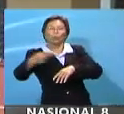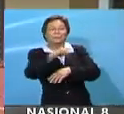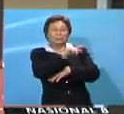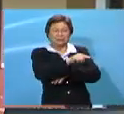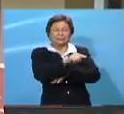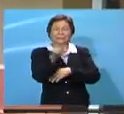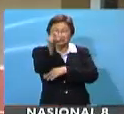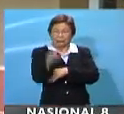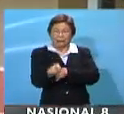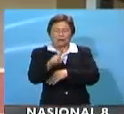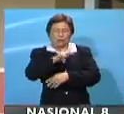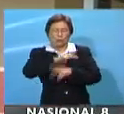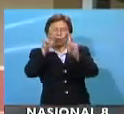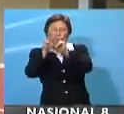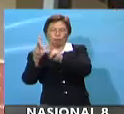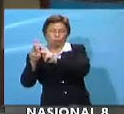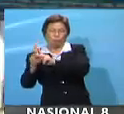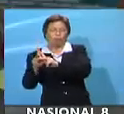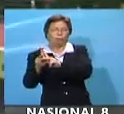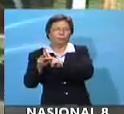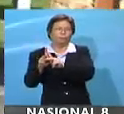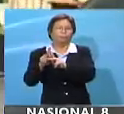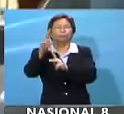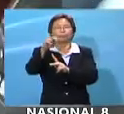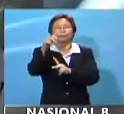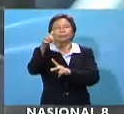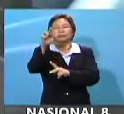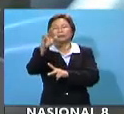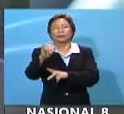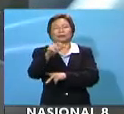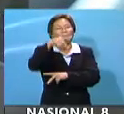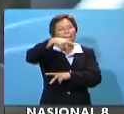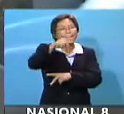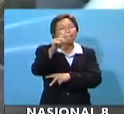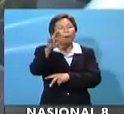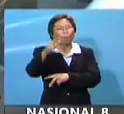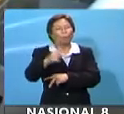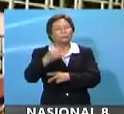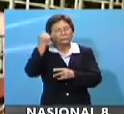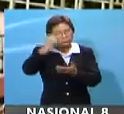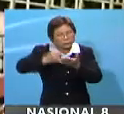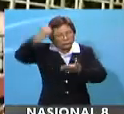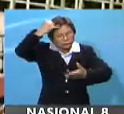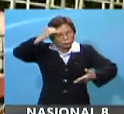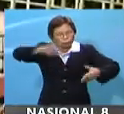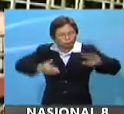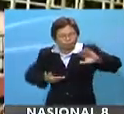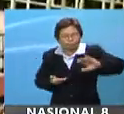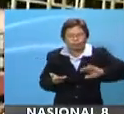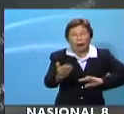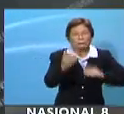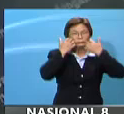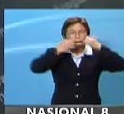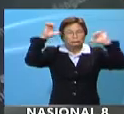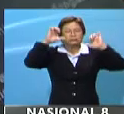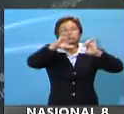juga merupakan ketua kampung Uri Cekai, Nazri Cik Hussein, Pawang Nong memiliki ilmu persilatan yang tinggi, iaitu ilmu silat